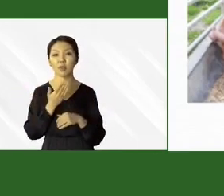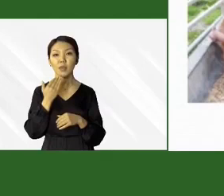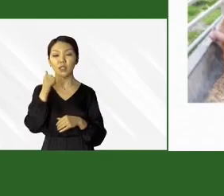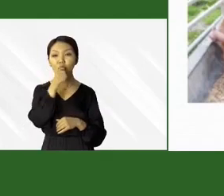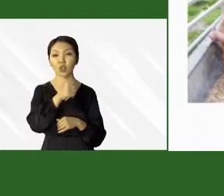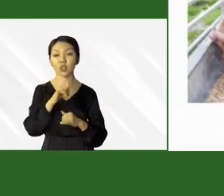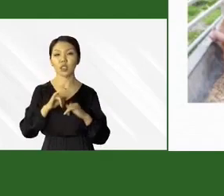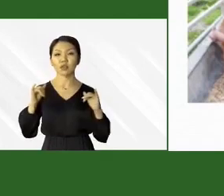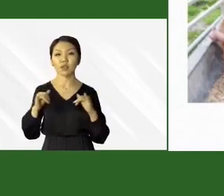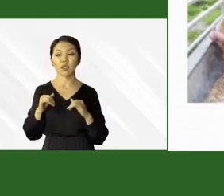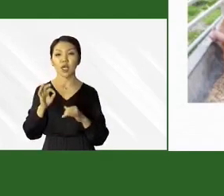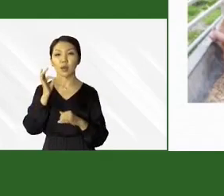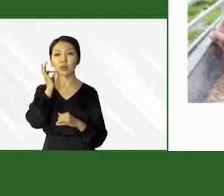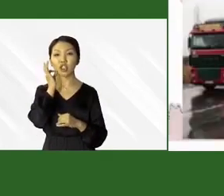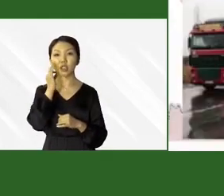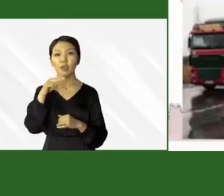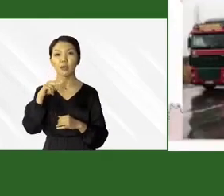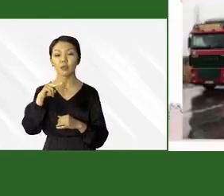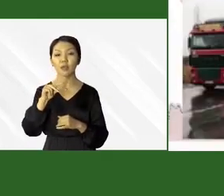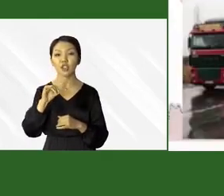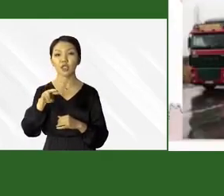развиваются пчеловодческие хозяйства.